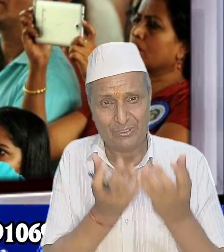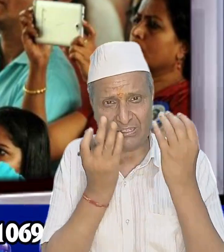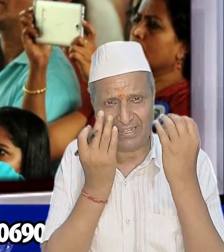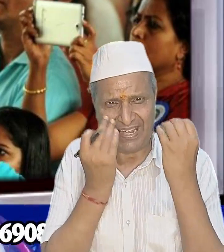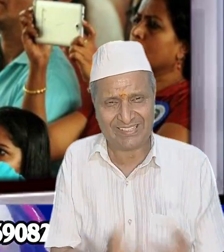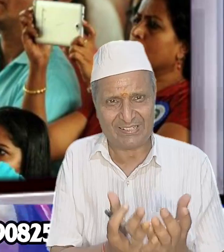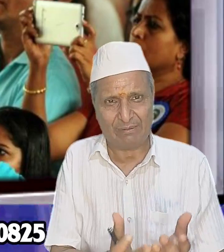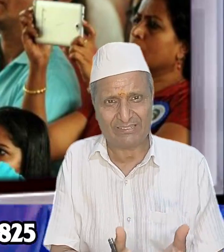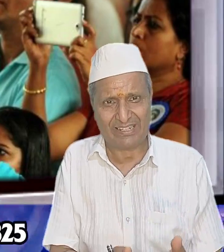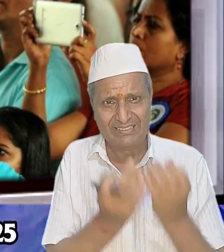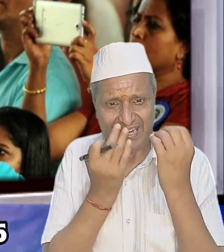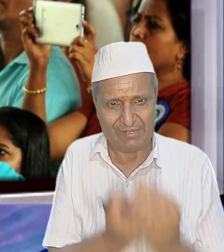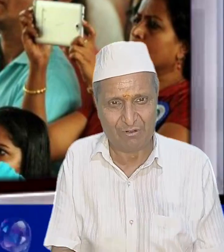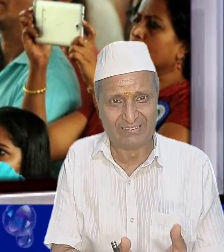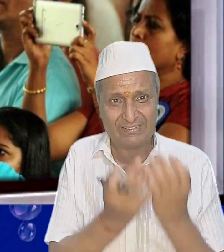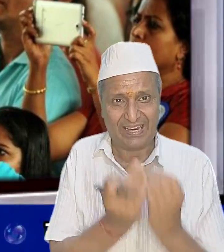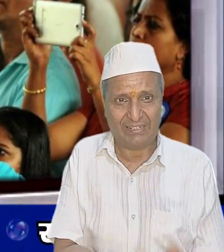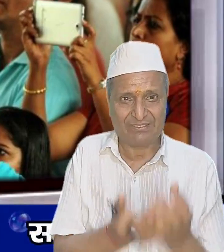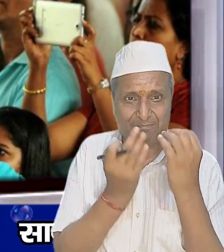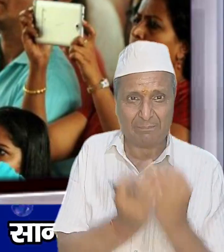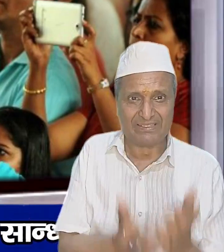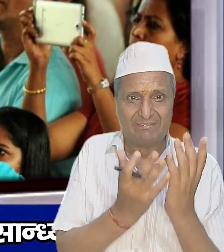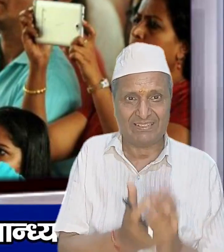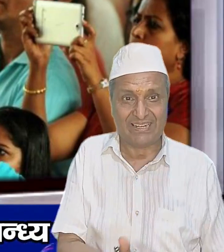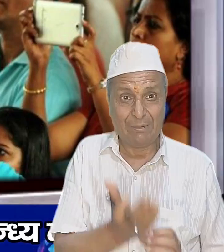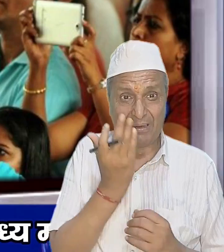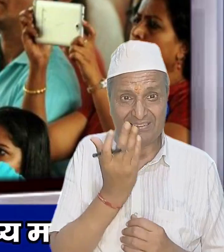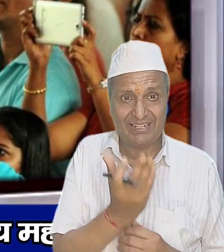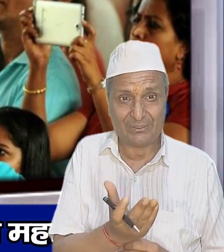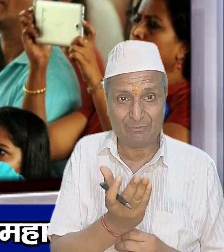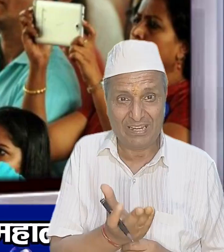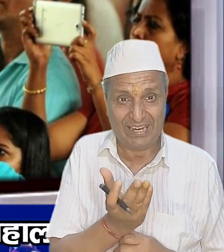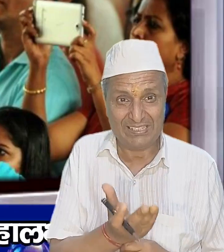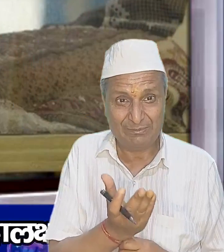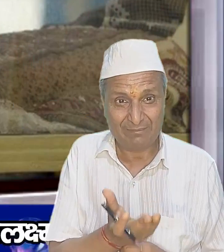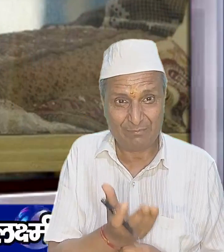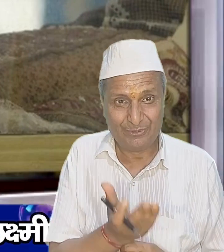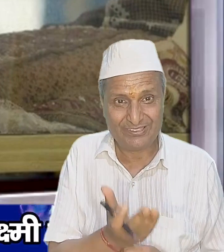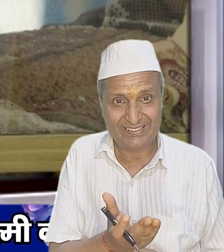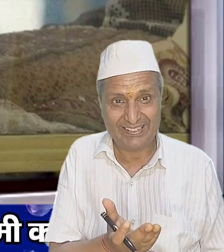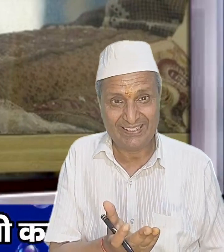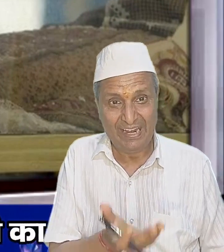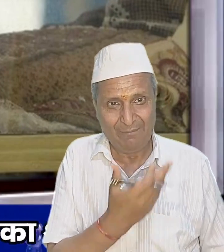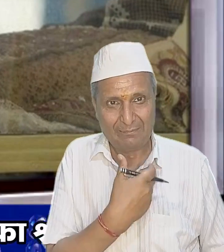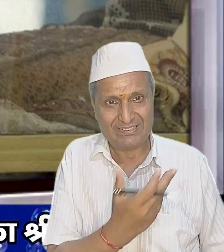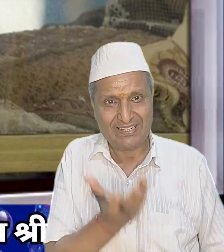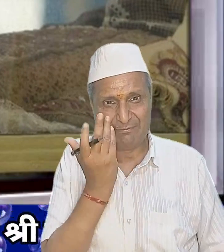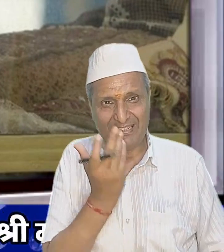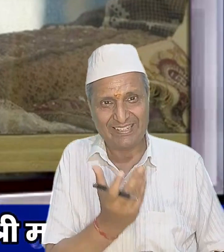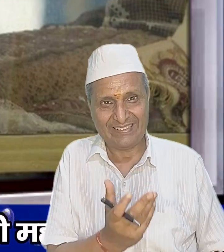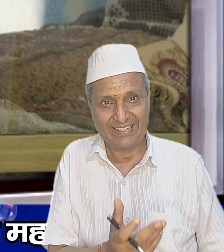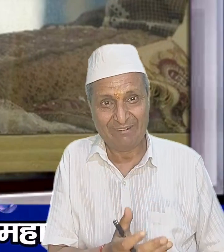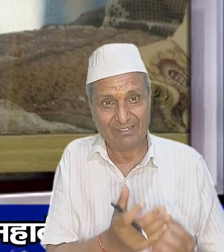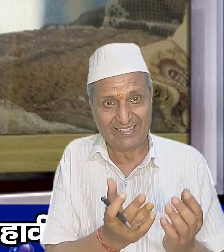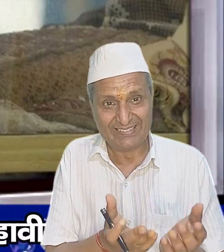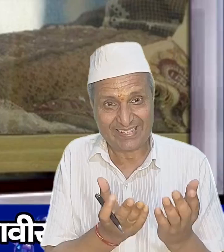राजा संदेश देना चाहता है कि जिसने बर्बरता में ईसाई धर्म को नहीं माना उसके साथ यही है। का पूरे विश्व को संदेश देना चाहते थे, इसलिए जापान